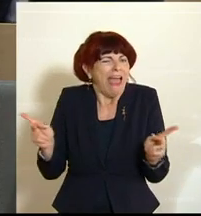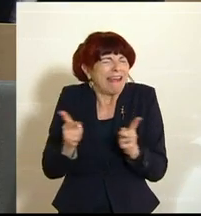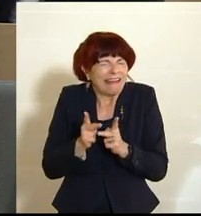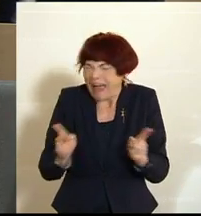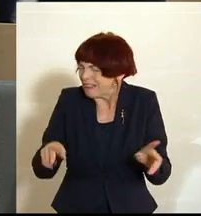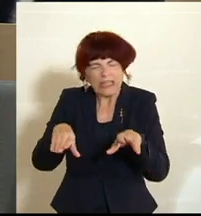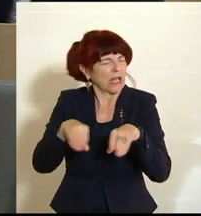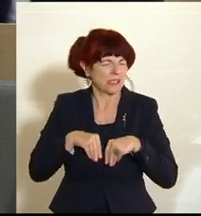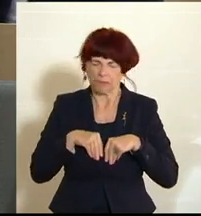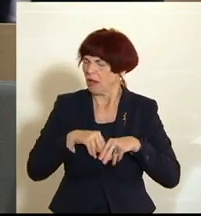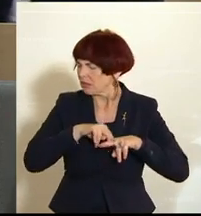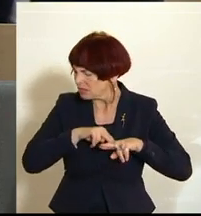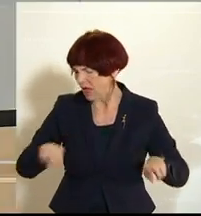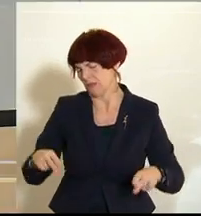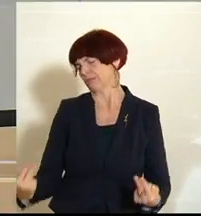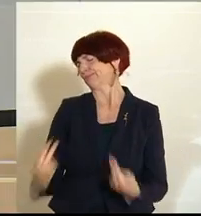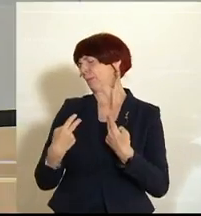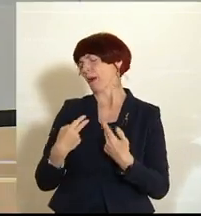Frotzelei.